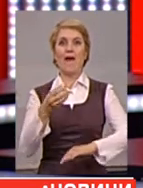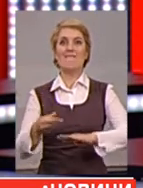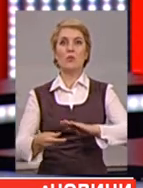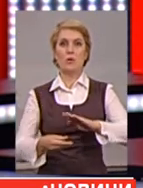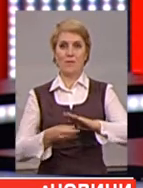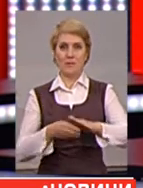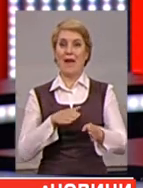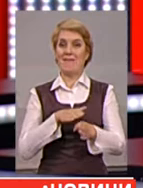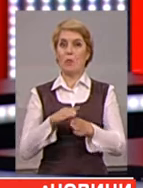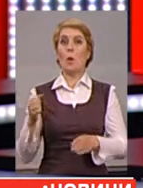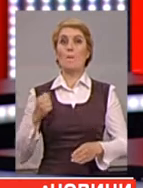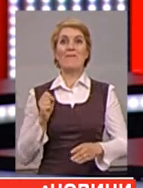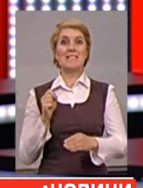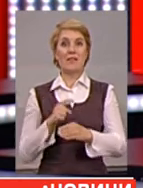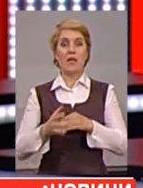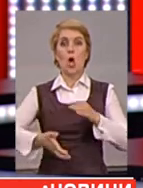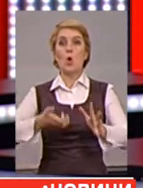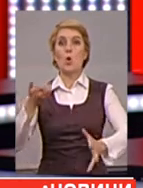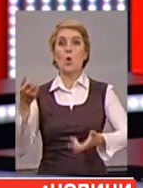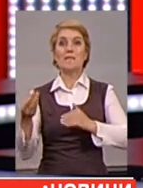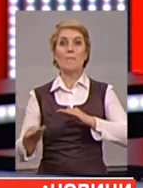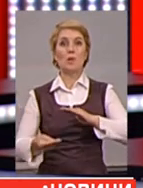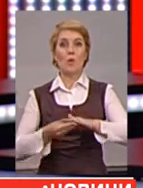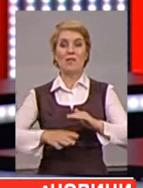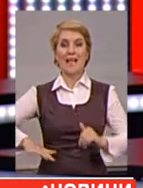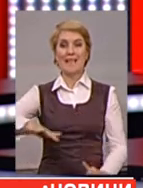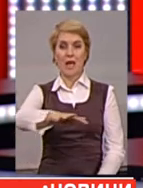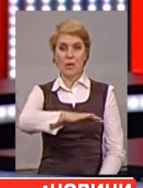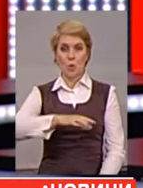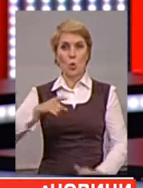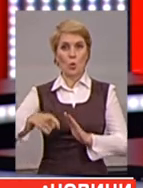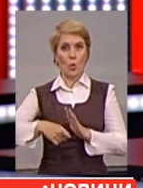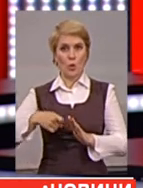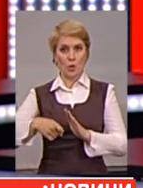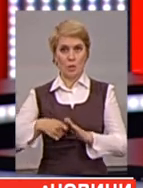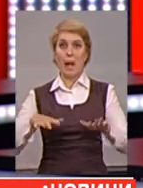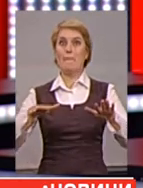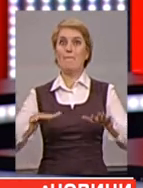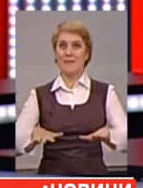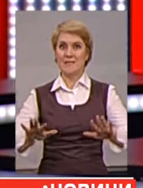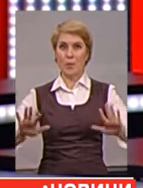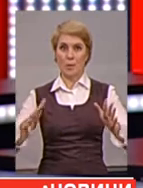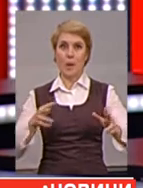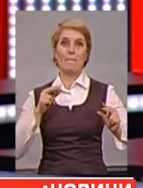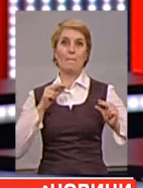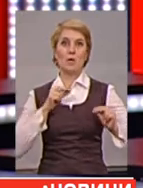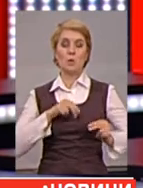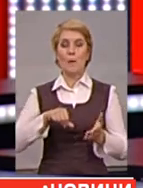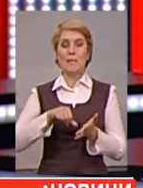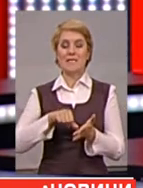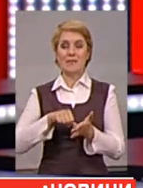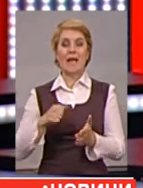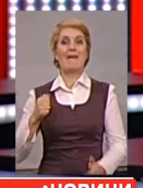виконувала бойове завдання, розміновувала територію на Донеччині. На місці події працюють представники військової служби